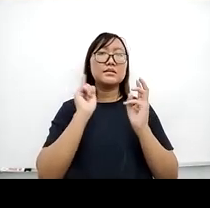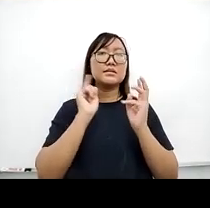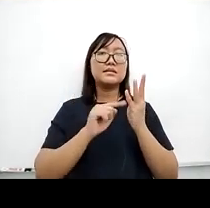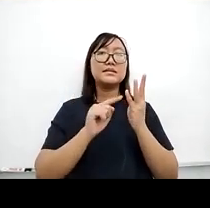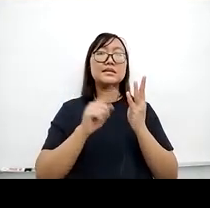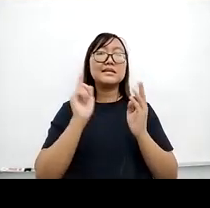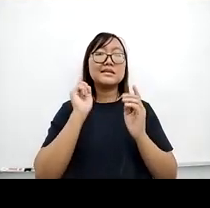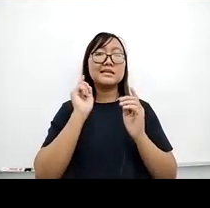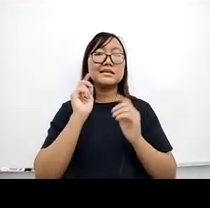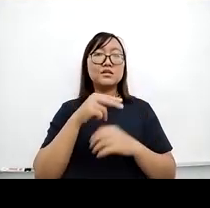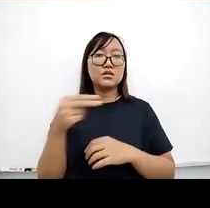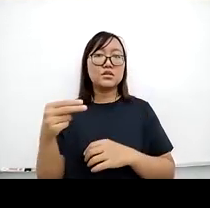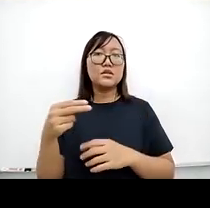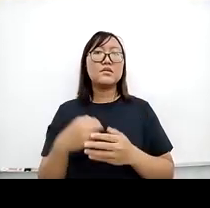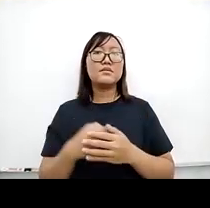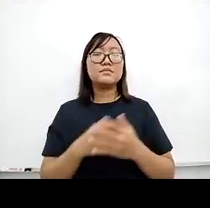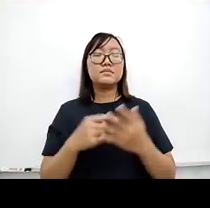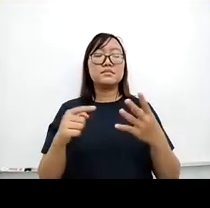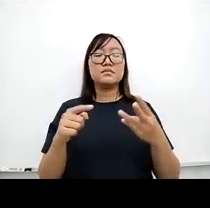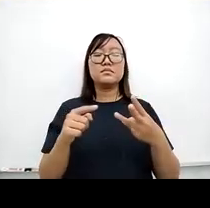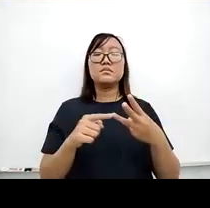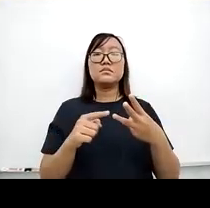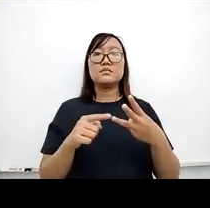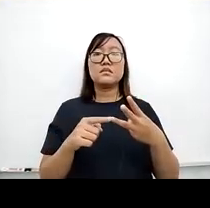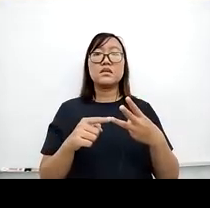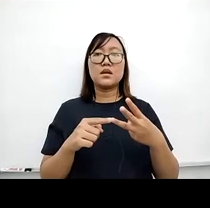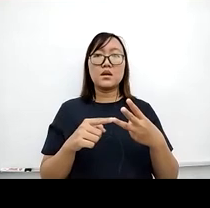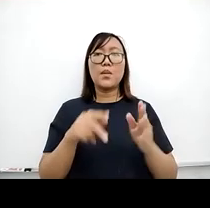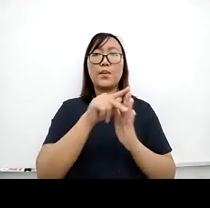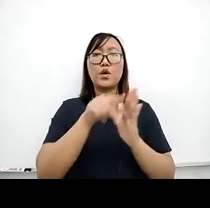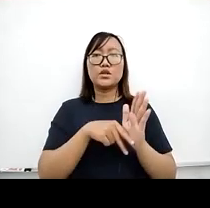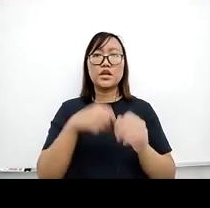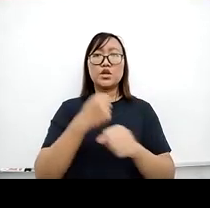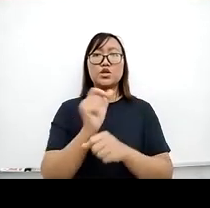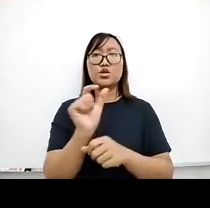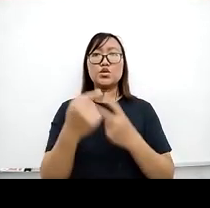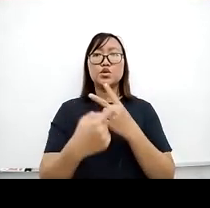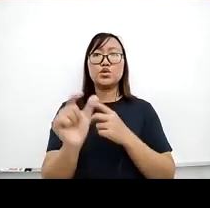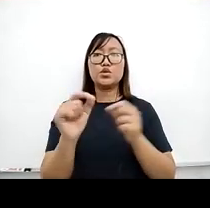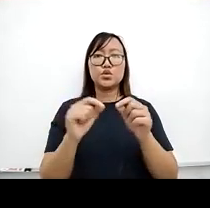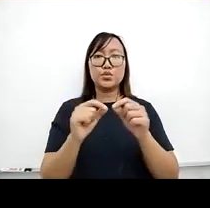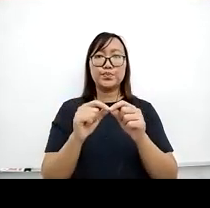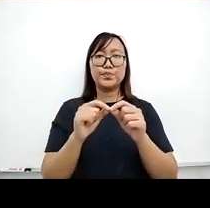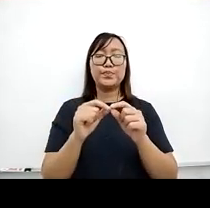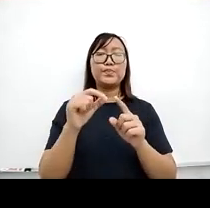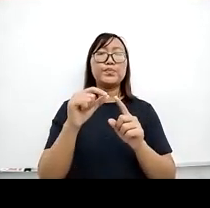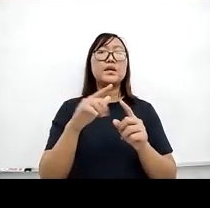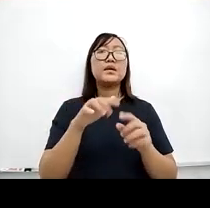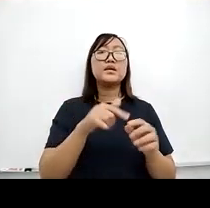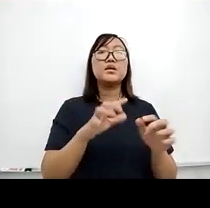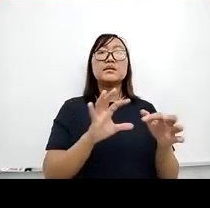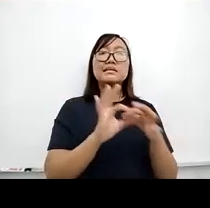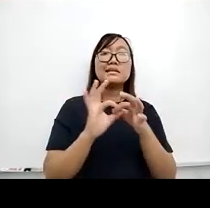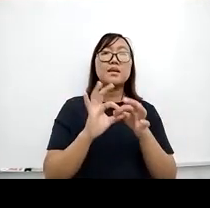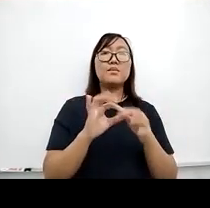namanya guyub ini implementasi kerjasama antara UNDP ueno DC